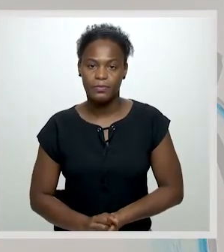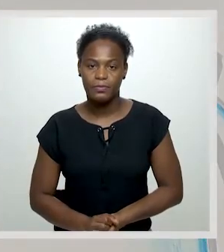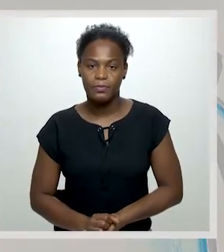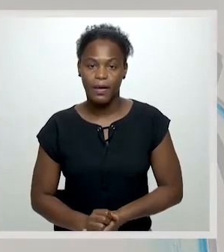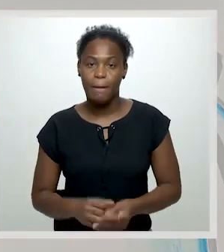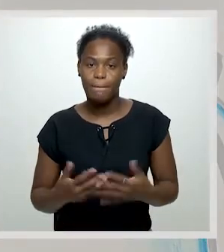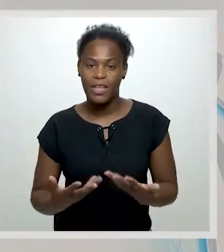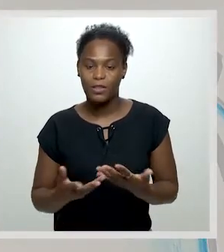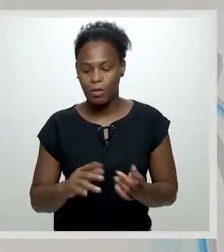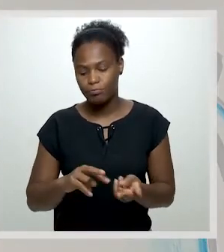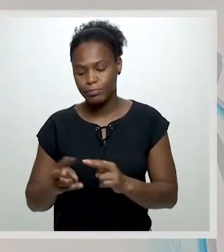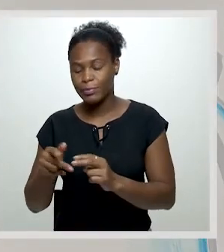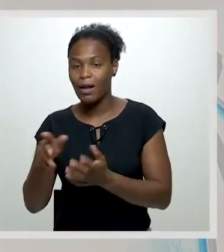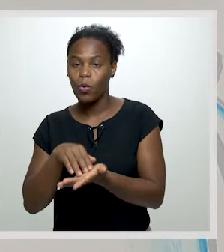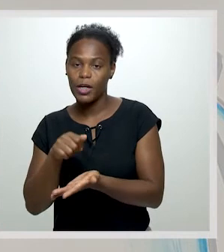Passons à la correction.